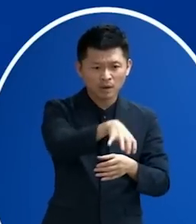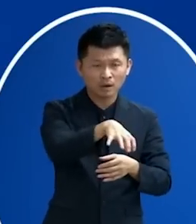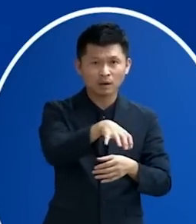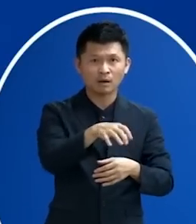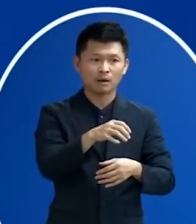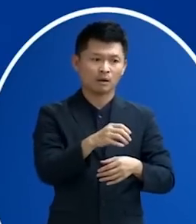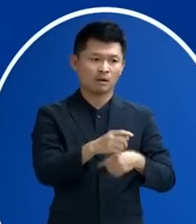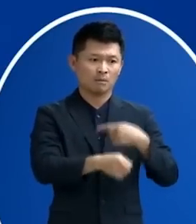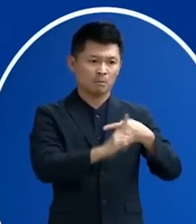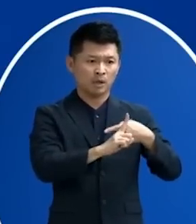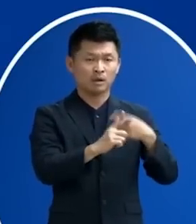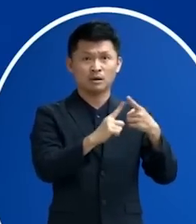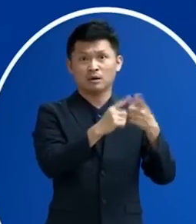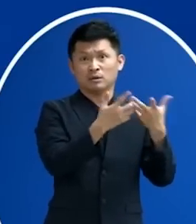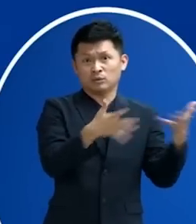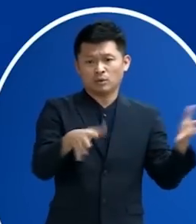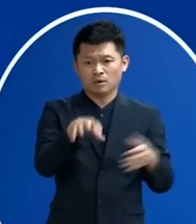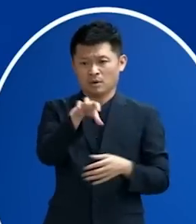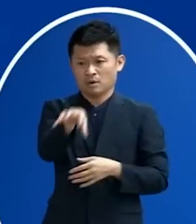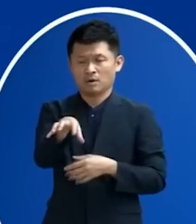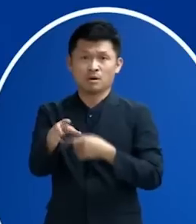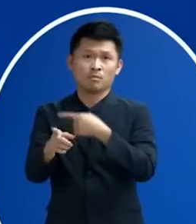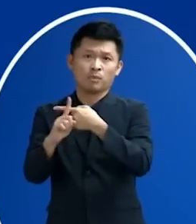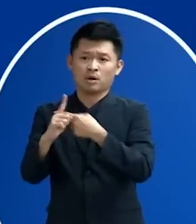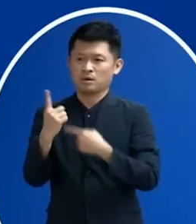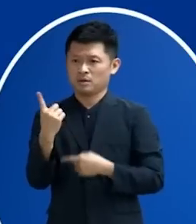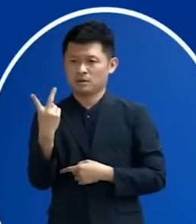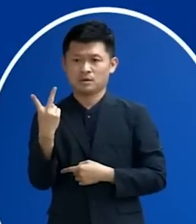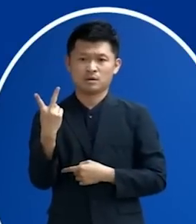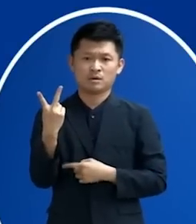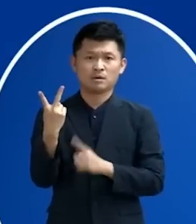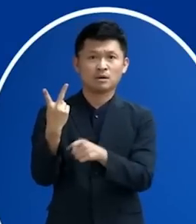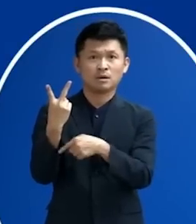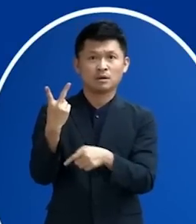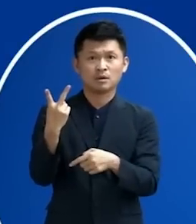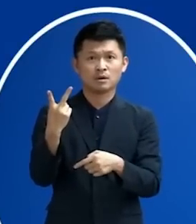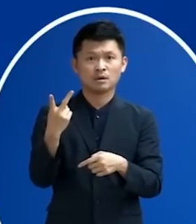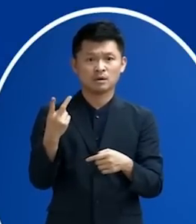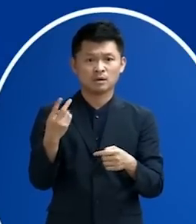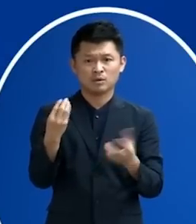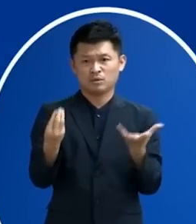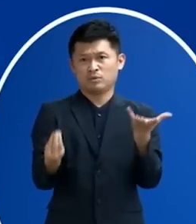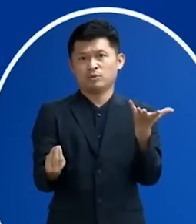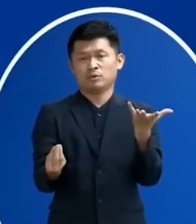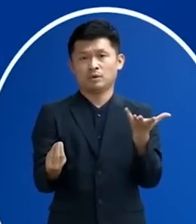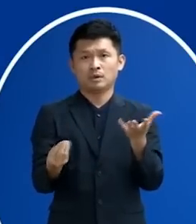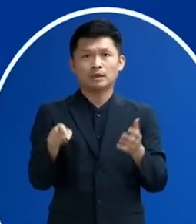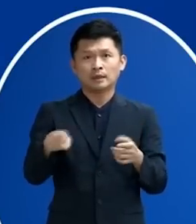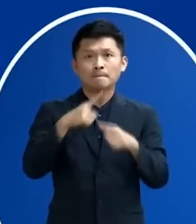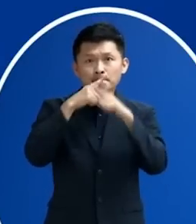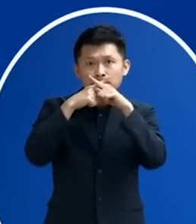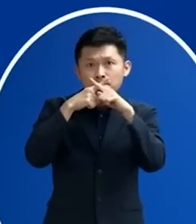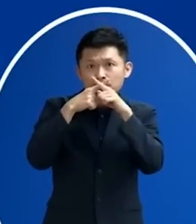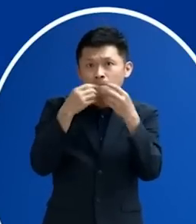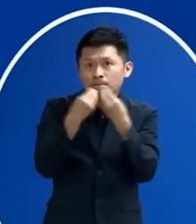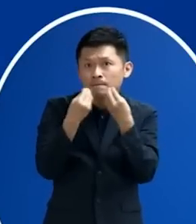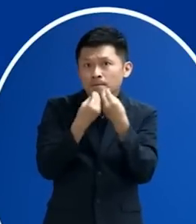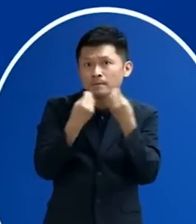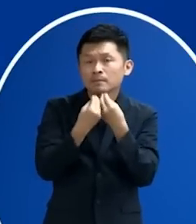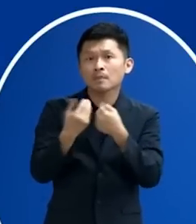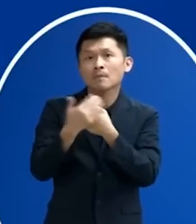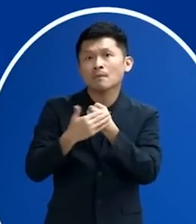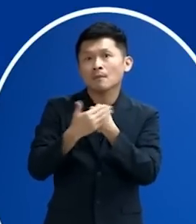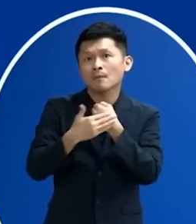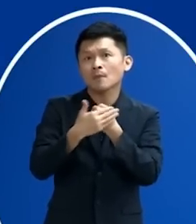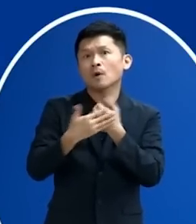数多，有些它的确诊人数只有1-2位，也有法定投票秘密该予以如何